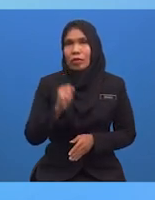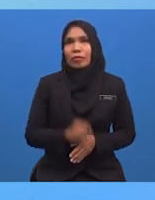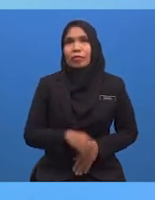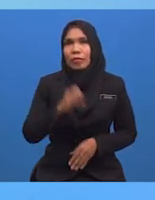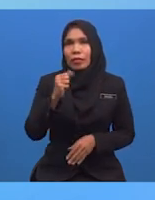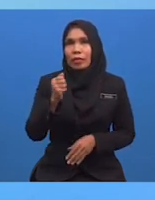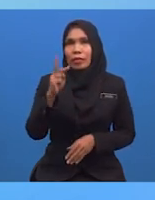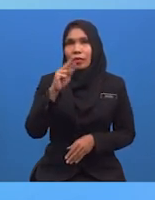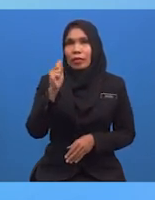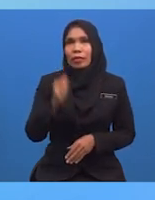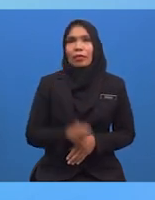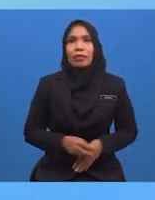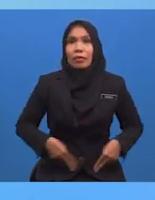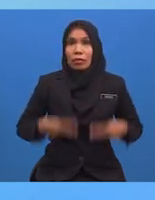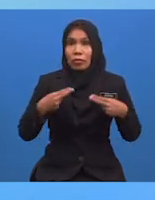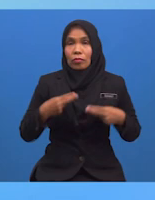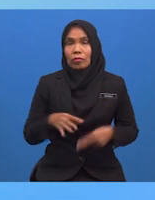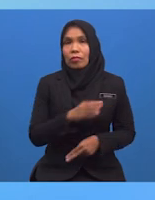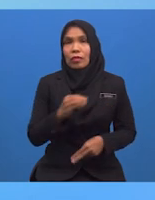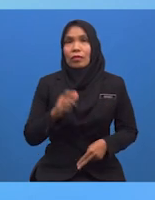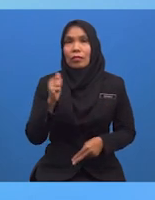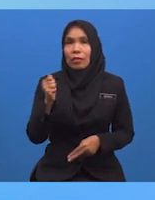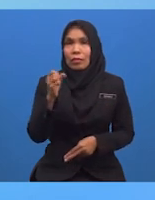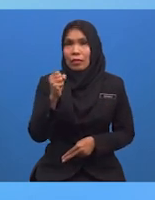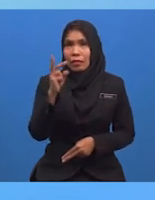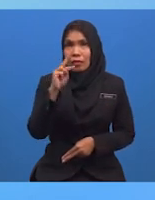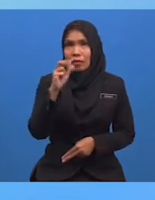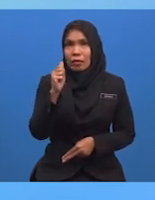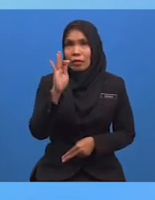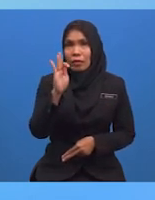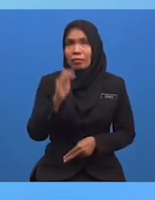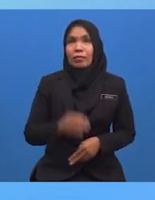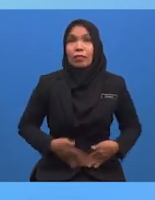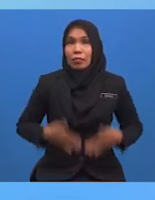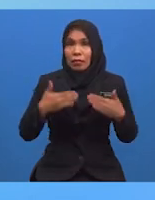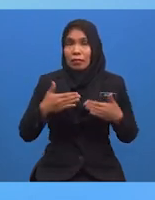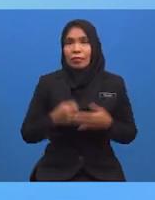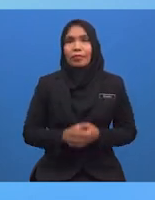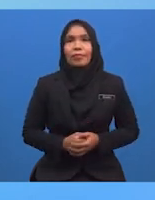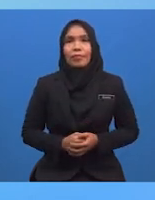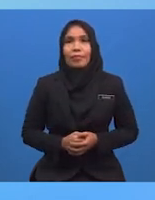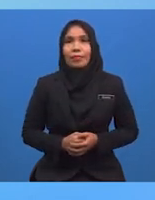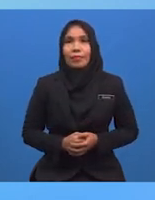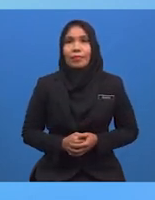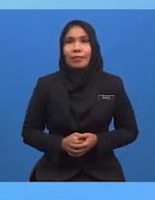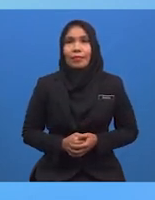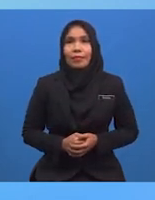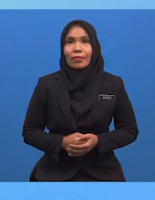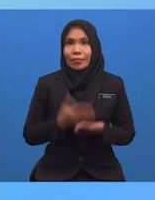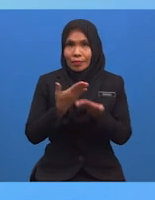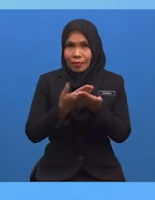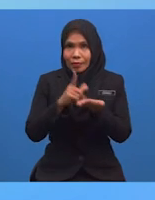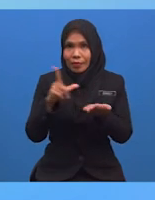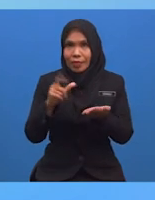hubungannya dengan taraf hidup. Masih ingat lagi kandungan dalam pelajaran yang lepas?